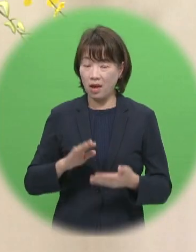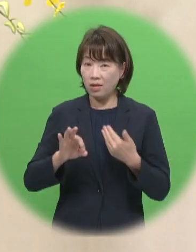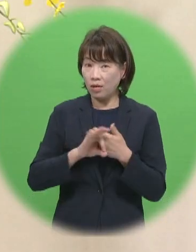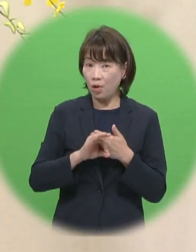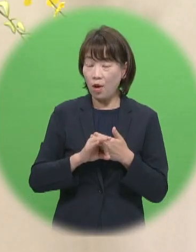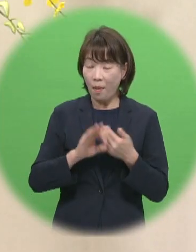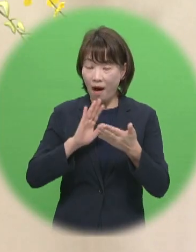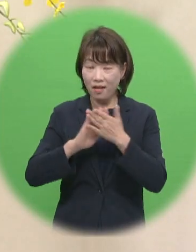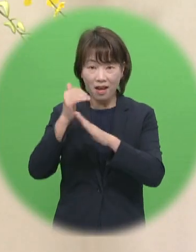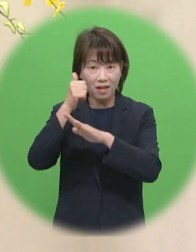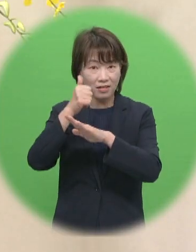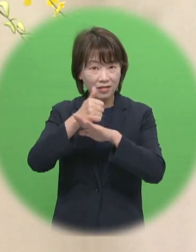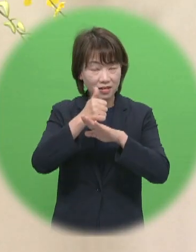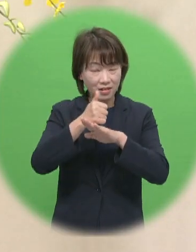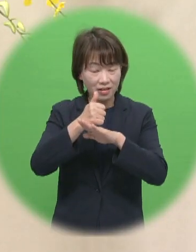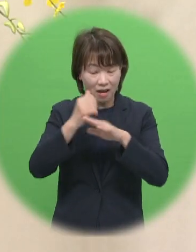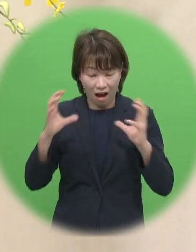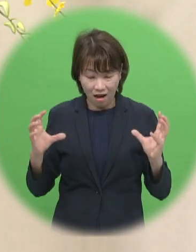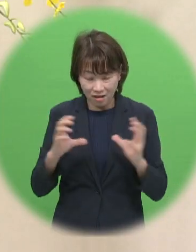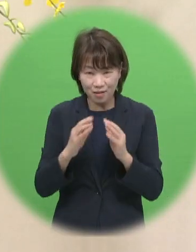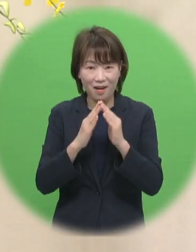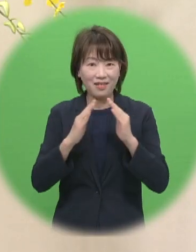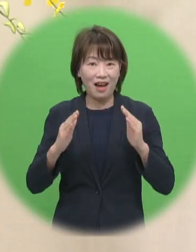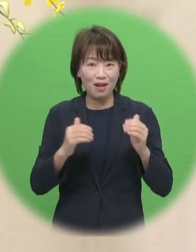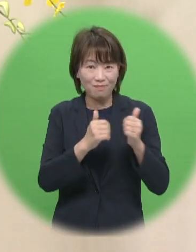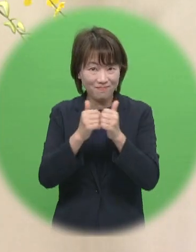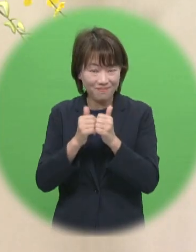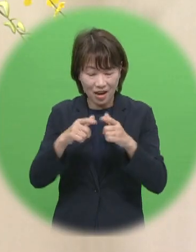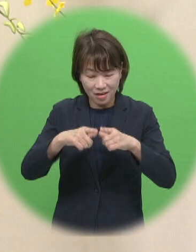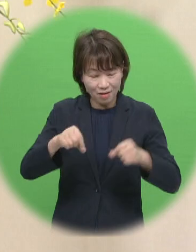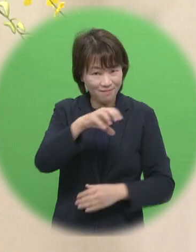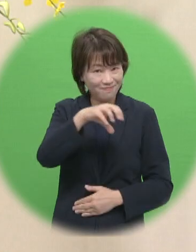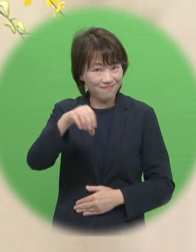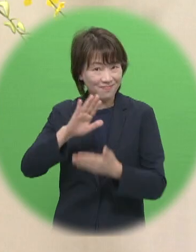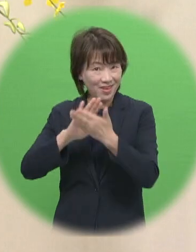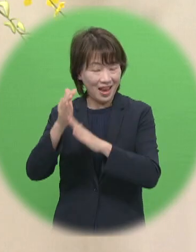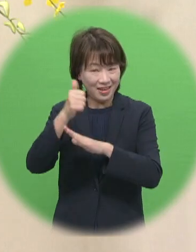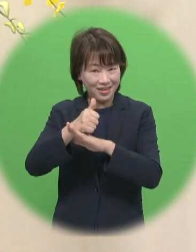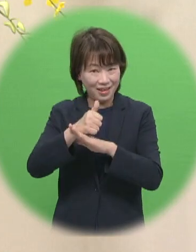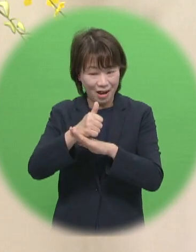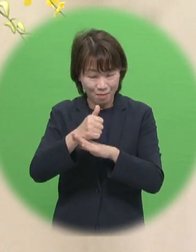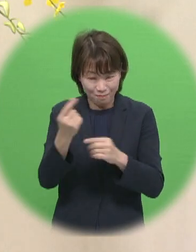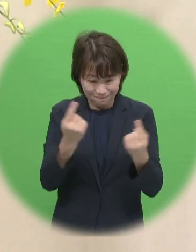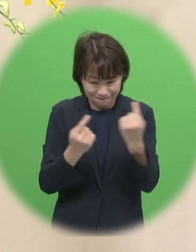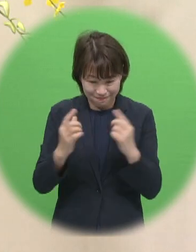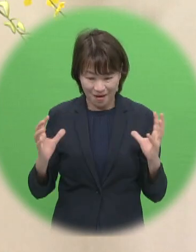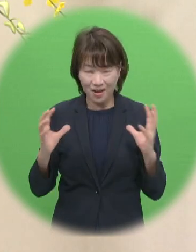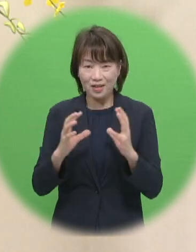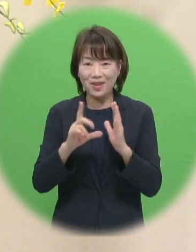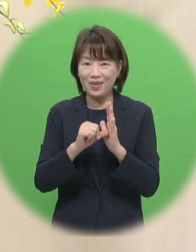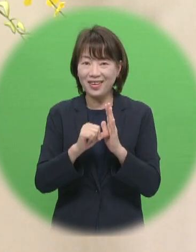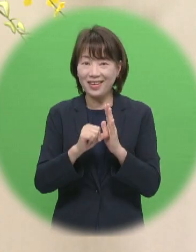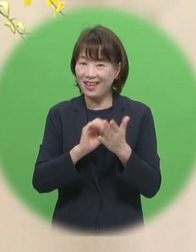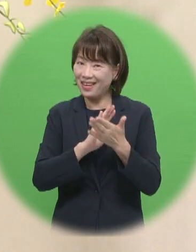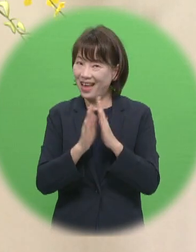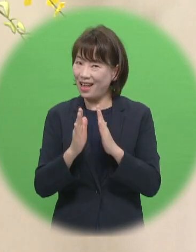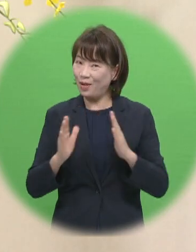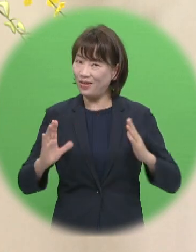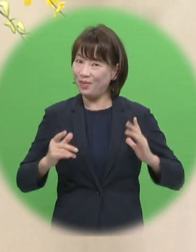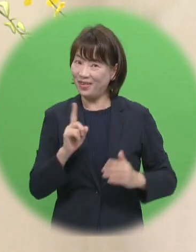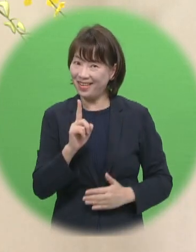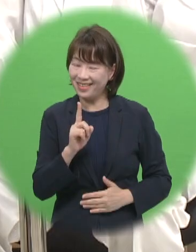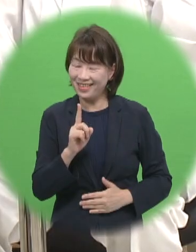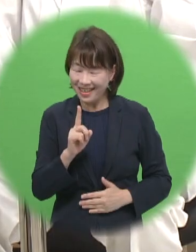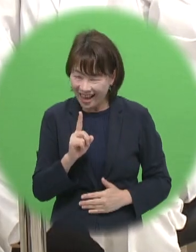とか、これは日本全国各地の知事さんとこう集まるときに、大体お国自慢はまず食